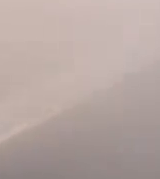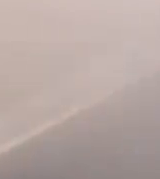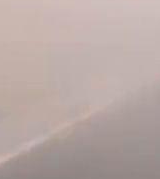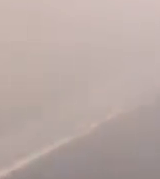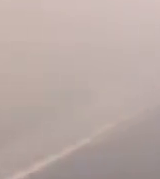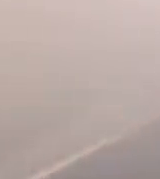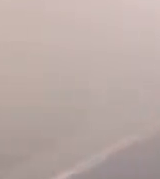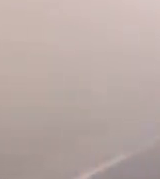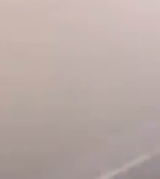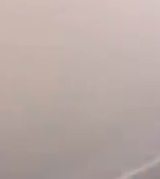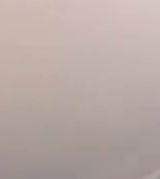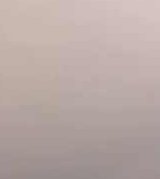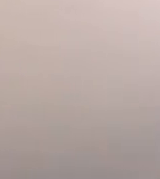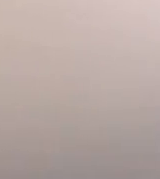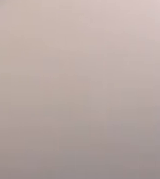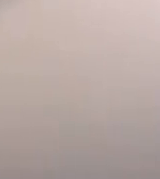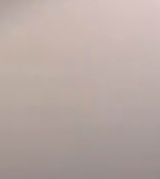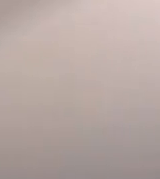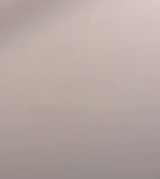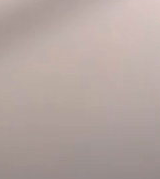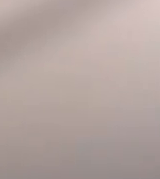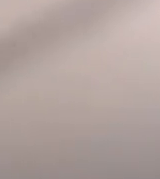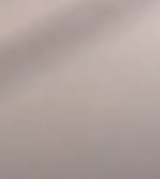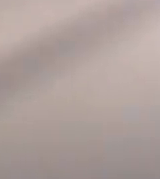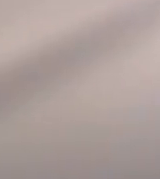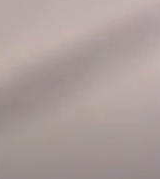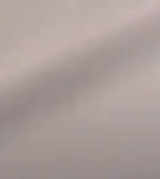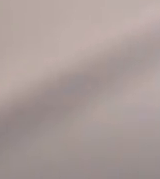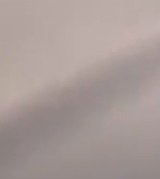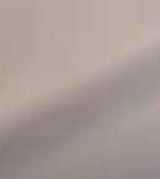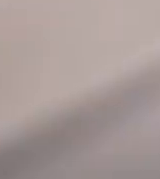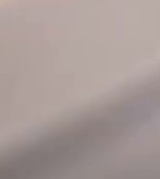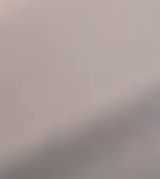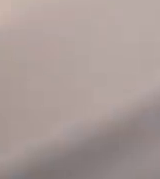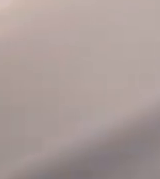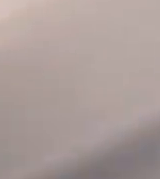kapuso abroad, pwede nyo rin kaming makasama sa GMA Pinoy